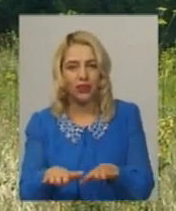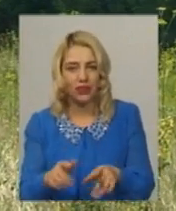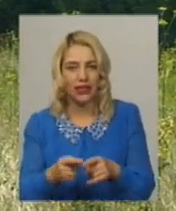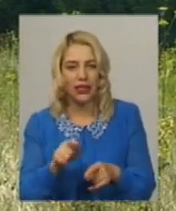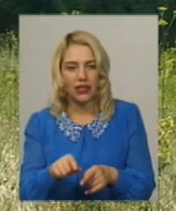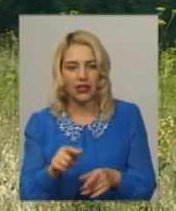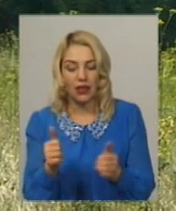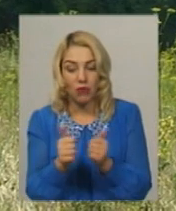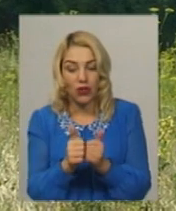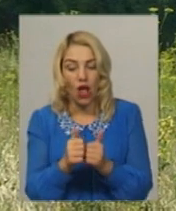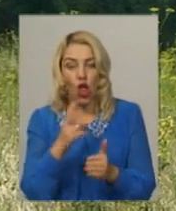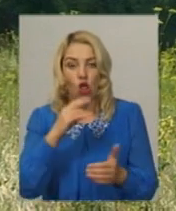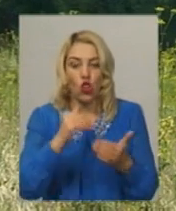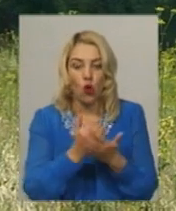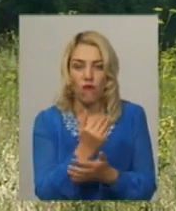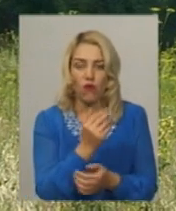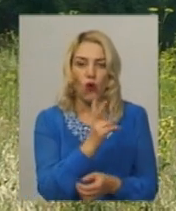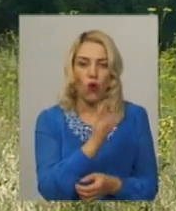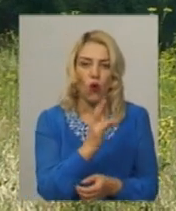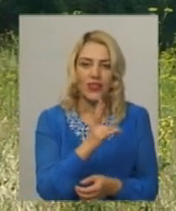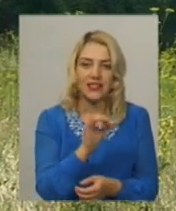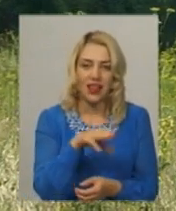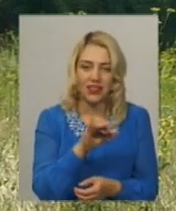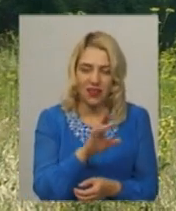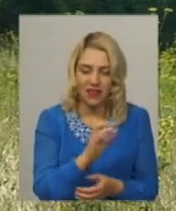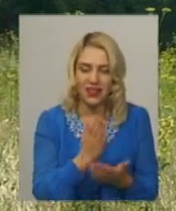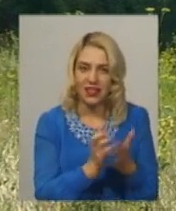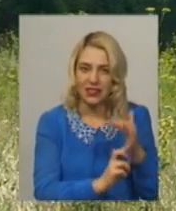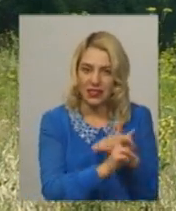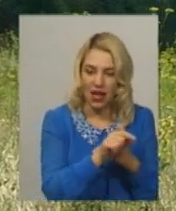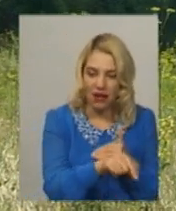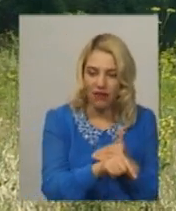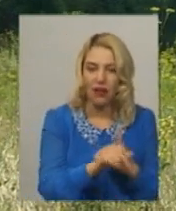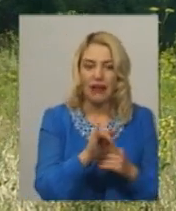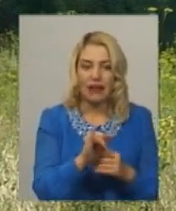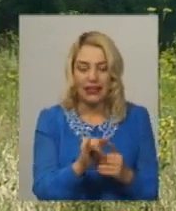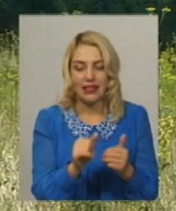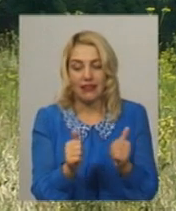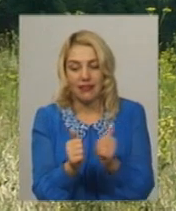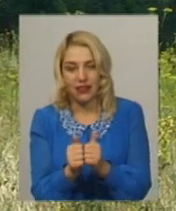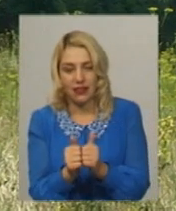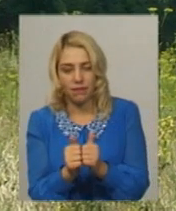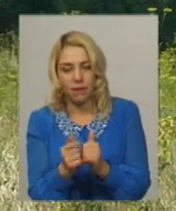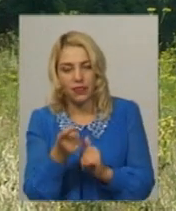в Новокостянтинові костел, церква, у нас пам'ятки архітектури і давні